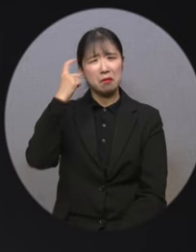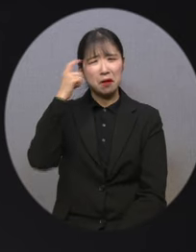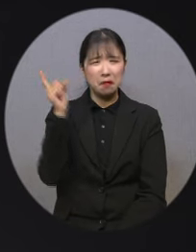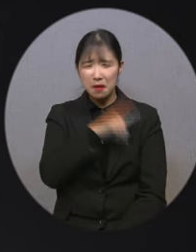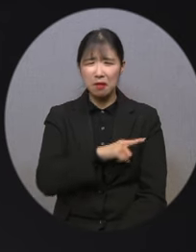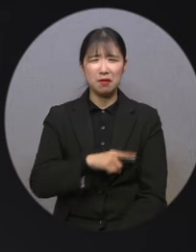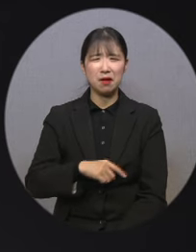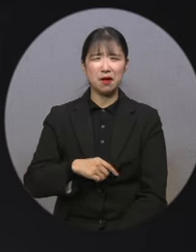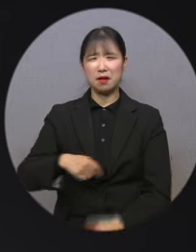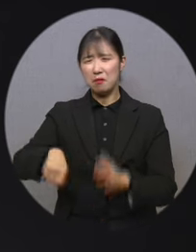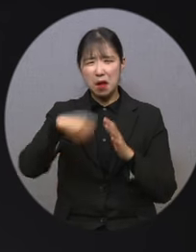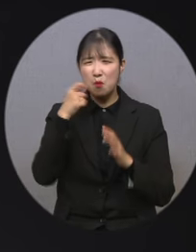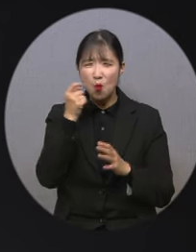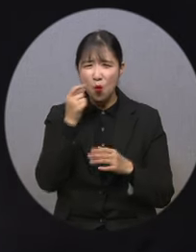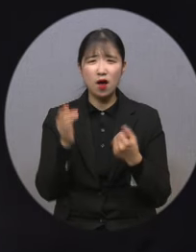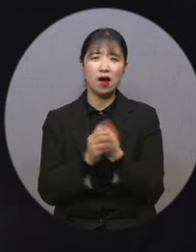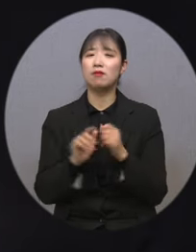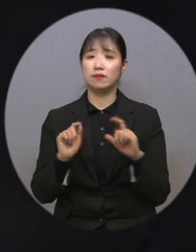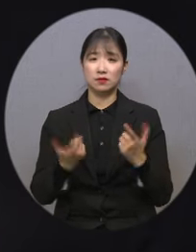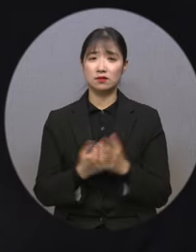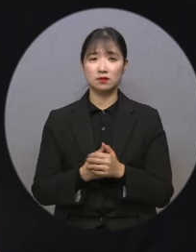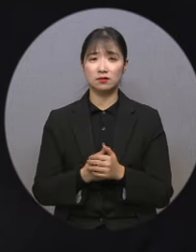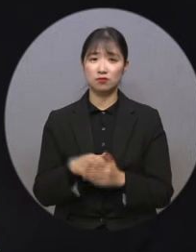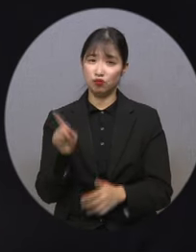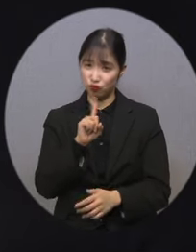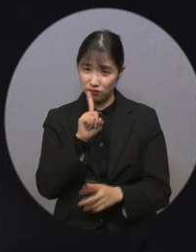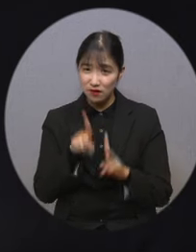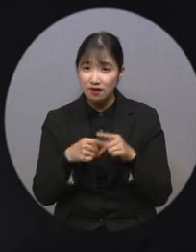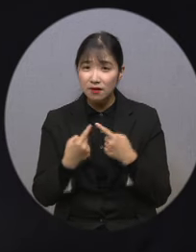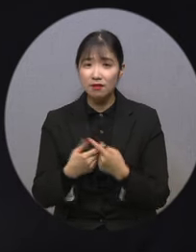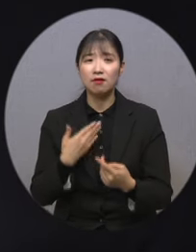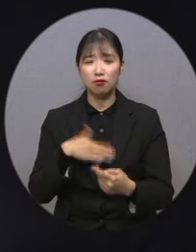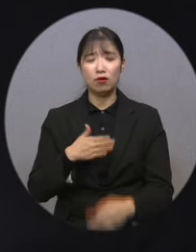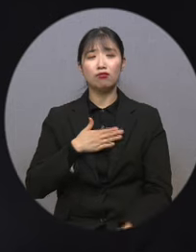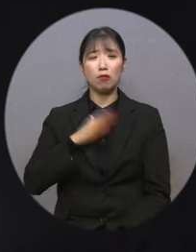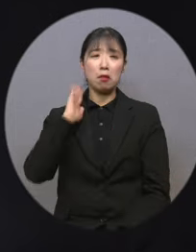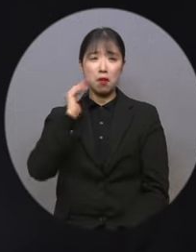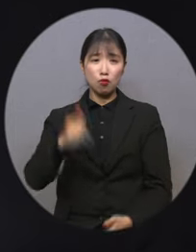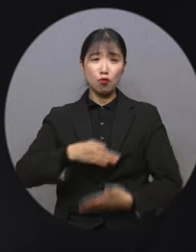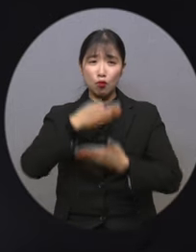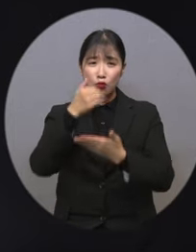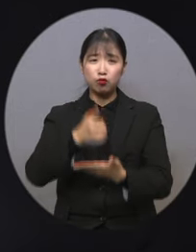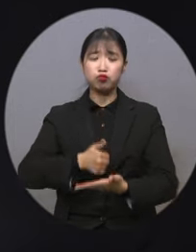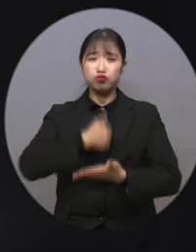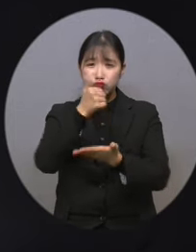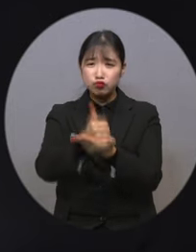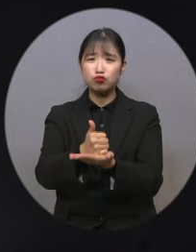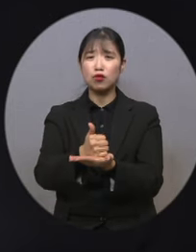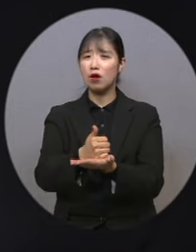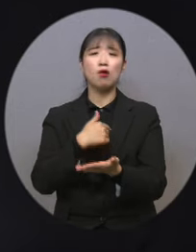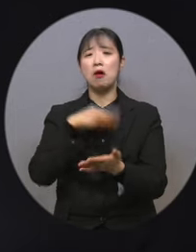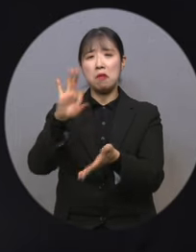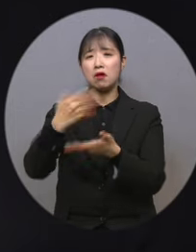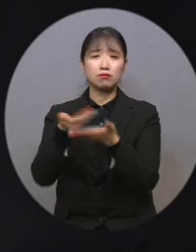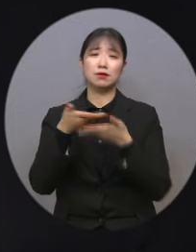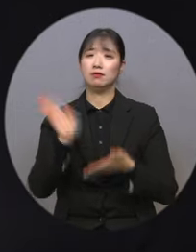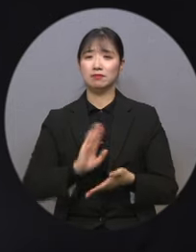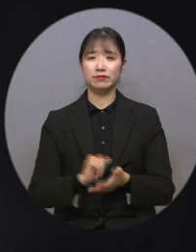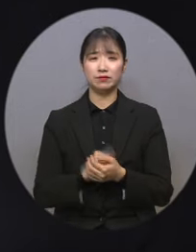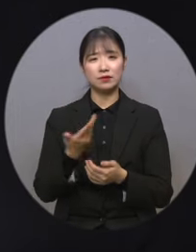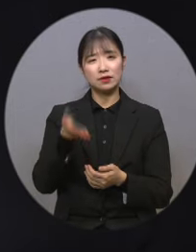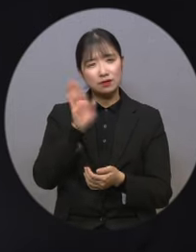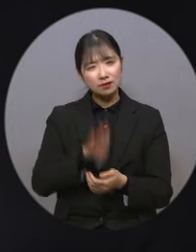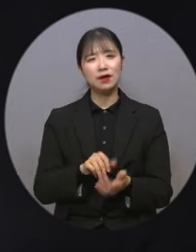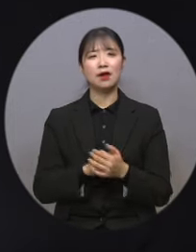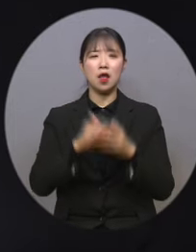못 먹어서 이런 게 아닙니다. 무슨 말인지 알죠? 예, 내가 뭐 대통령 나가면 월급도 안 받을 텐데. 다만